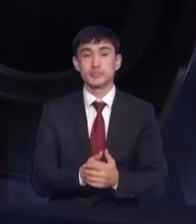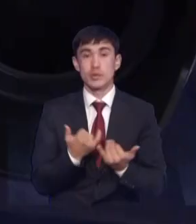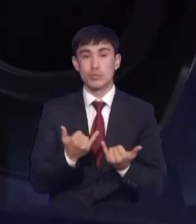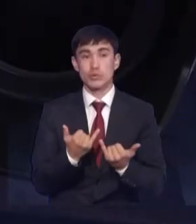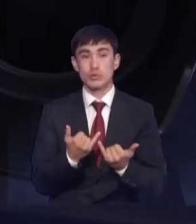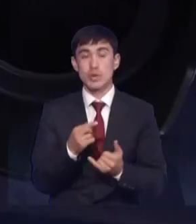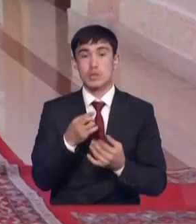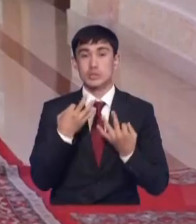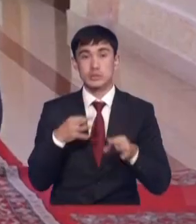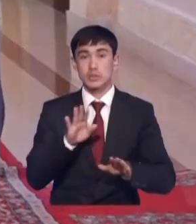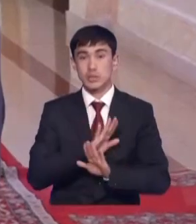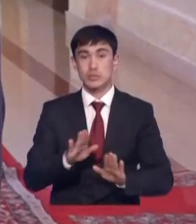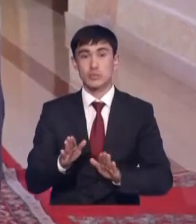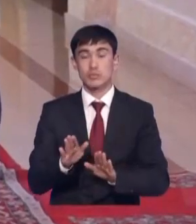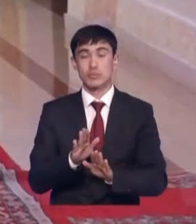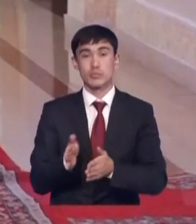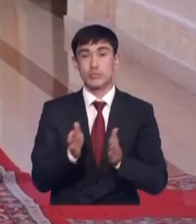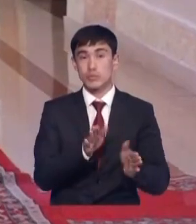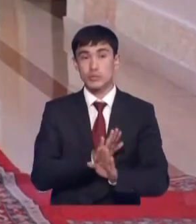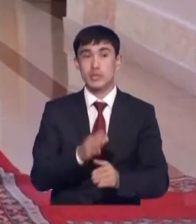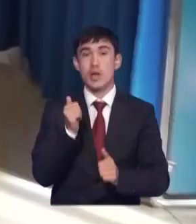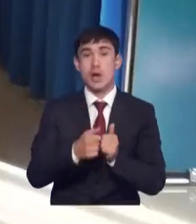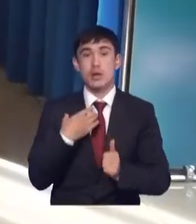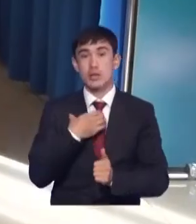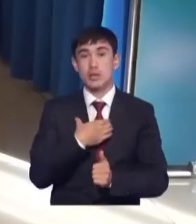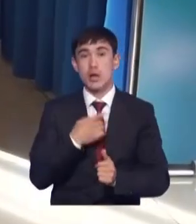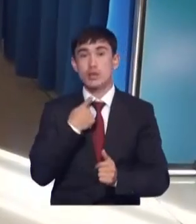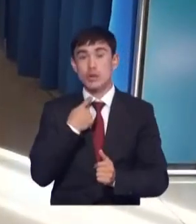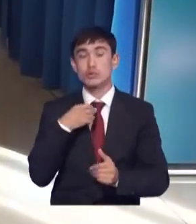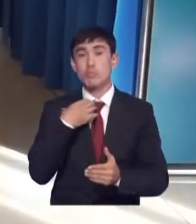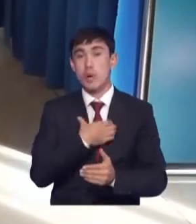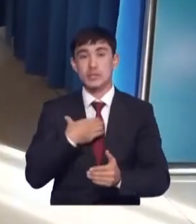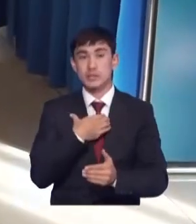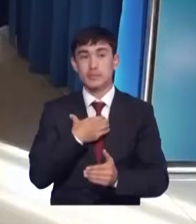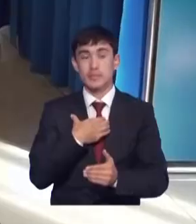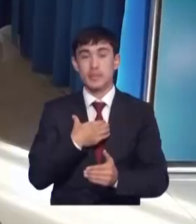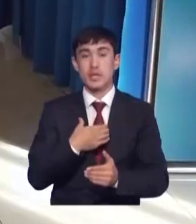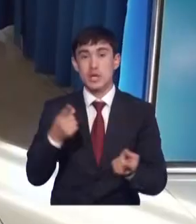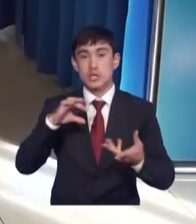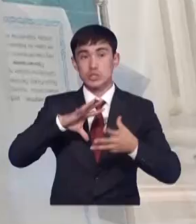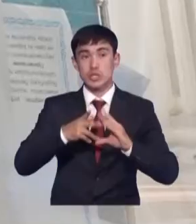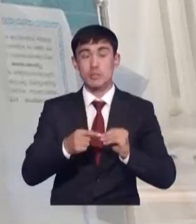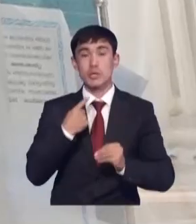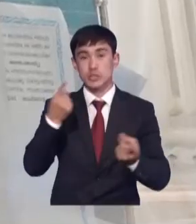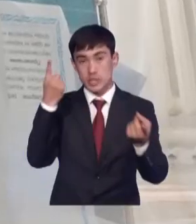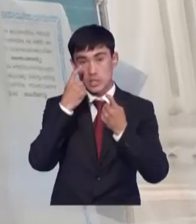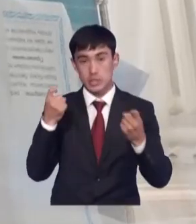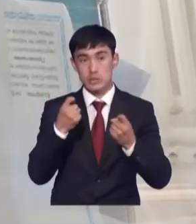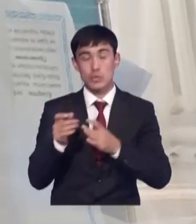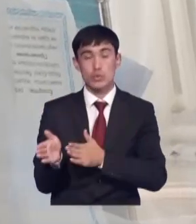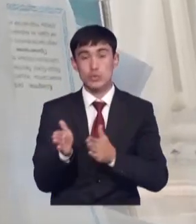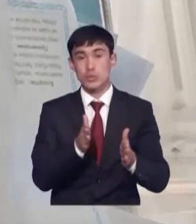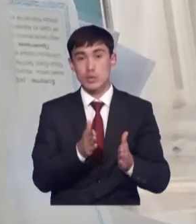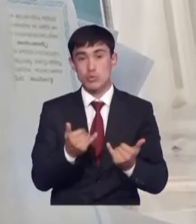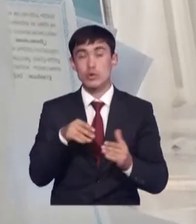жерде бейтарап қалуға болмайды, себебі әр дауыс маңызды. Жалпы АЭС құрылысы жария талқылаудан өткен мәселе. Бүгінгі